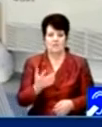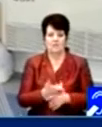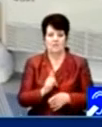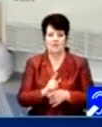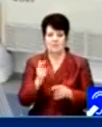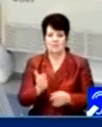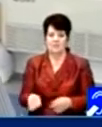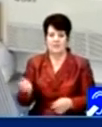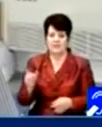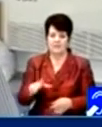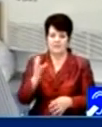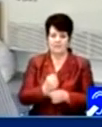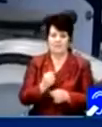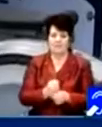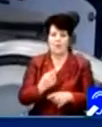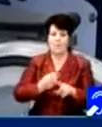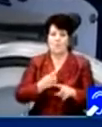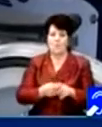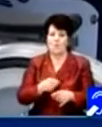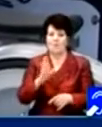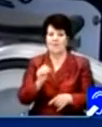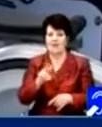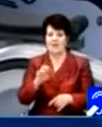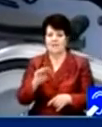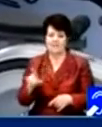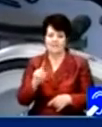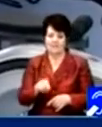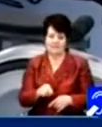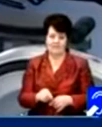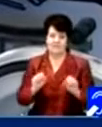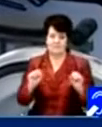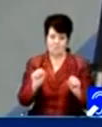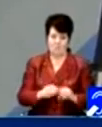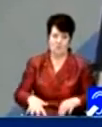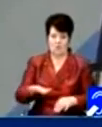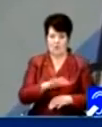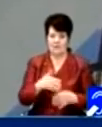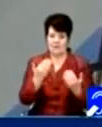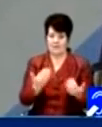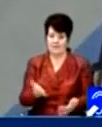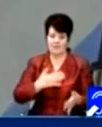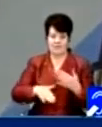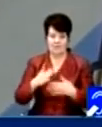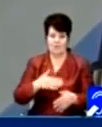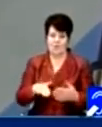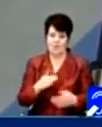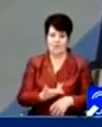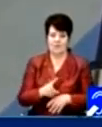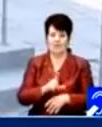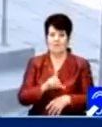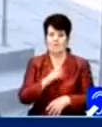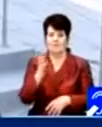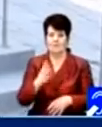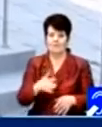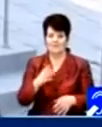o sală polivalentă de sport. Cei care s-au bucurat cel mai mult că în localitatea lor a apărut o sală de sport au fost tinerii.